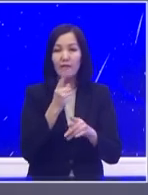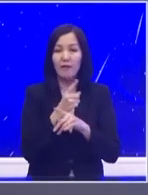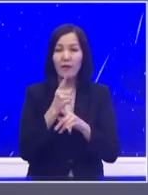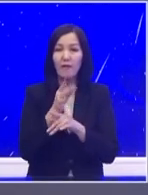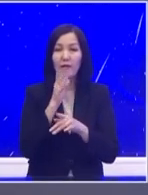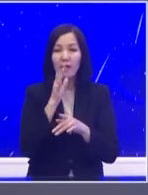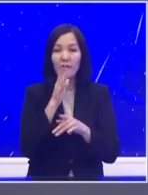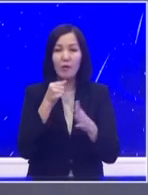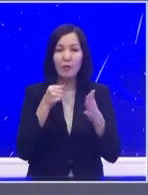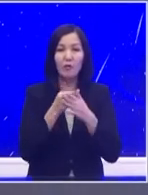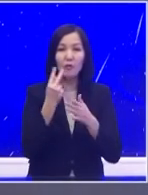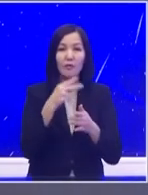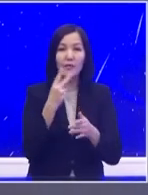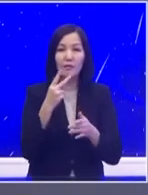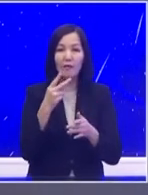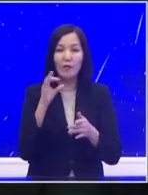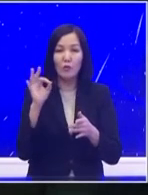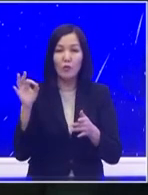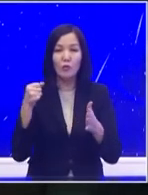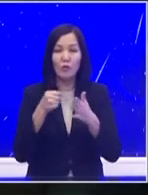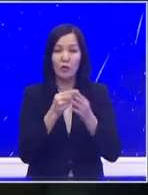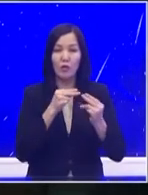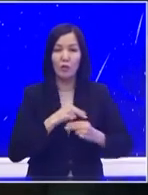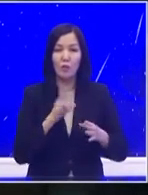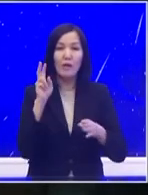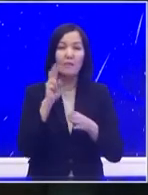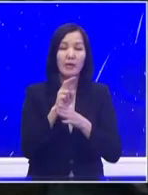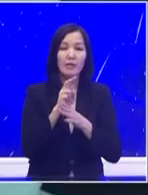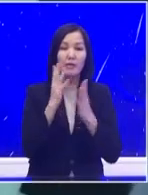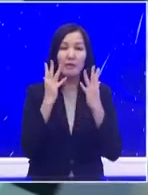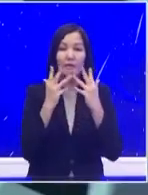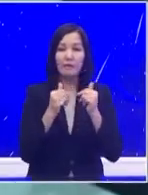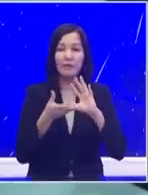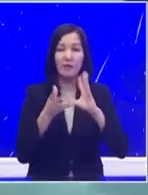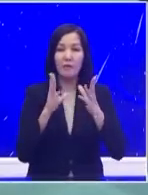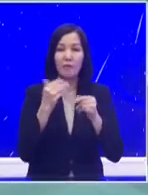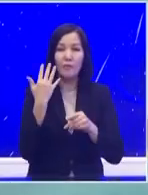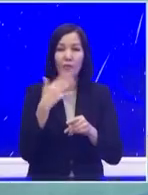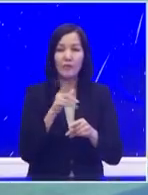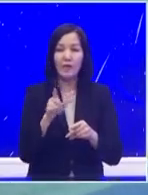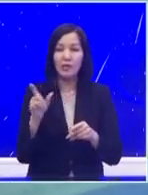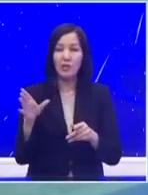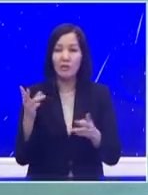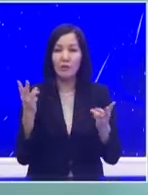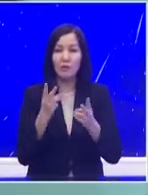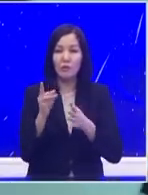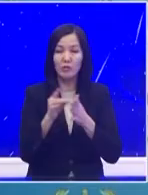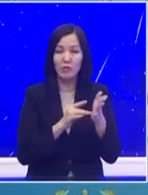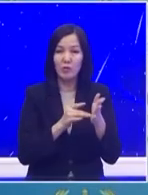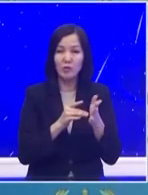работы до 22:00 часов. К тому же количество посетителей должно составлять не более 50 человек